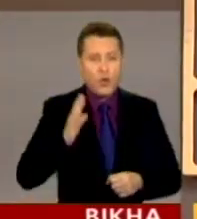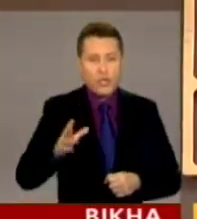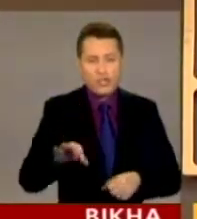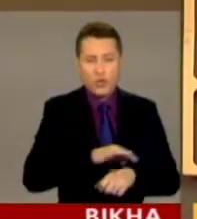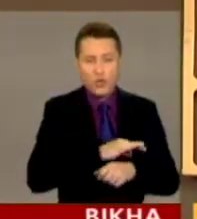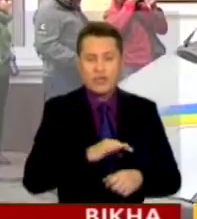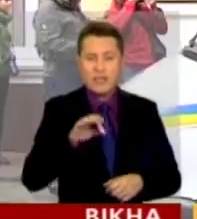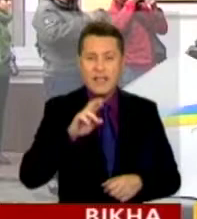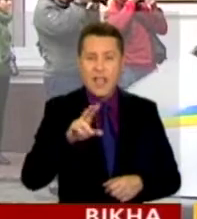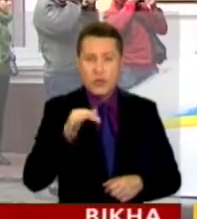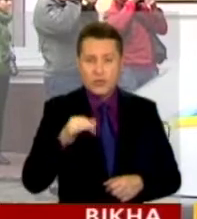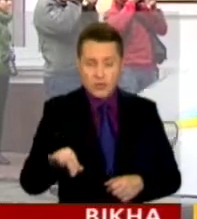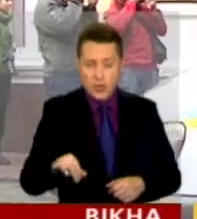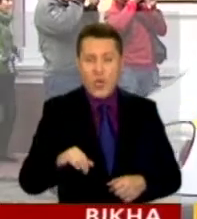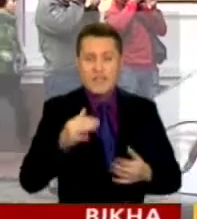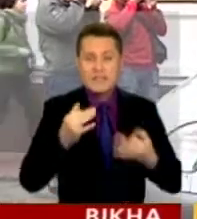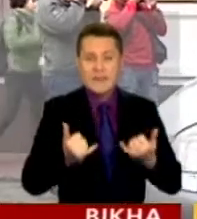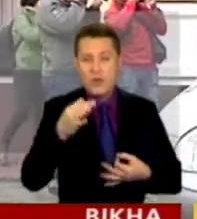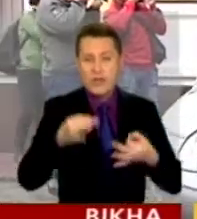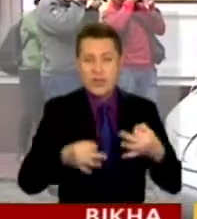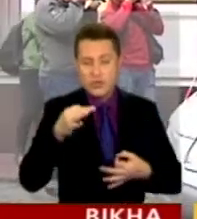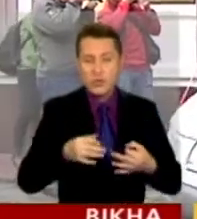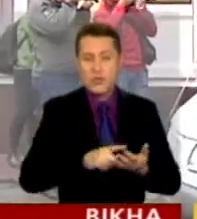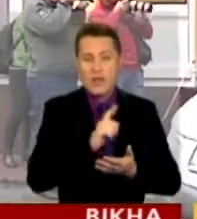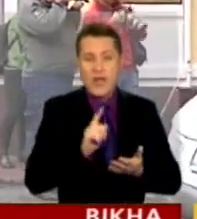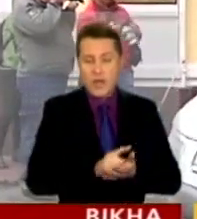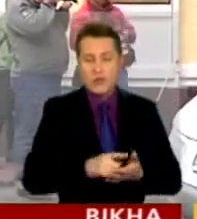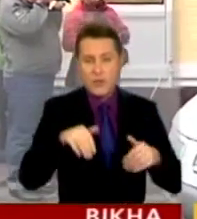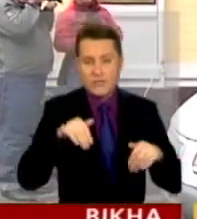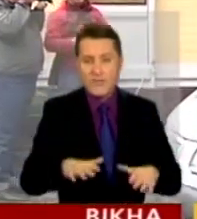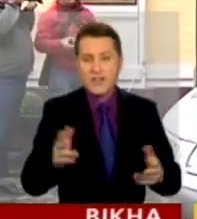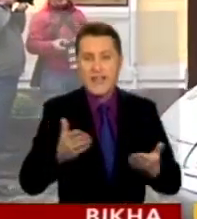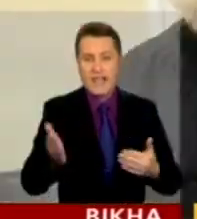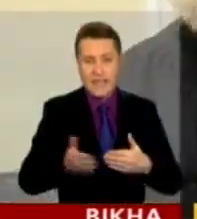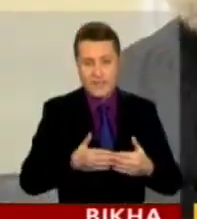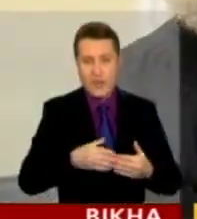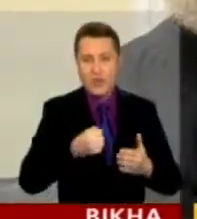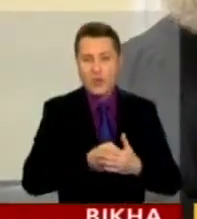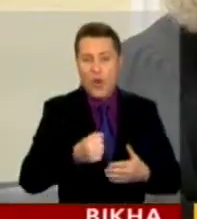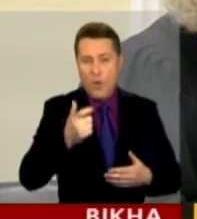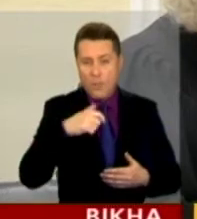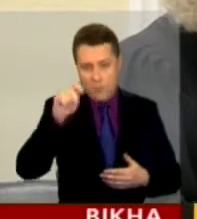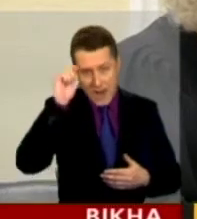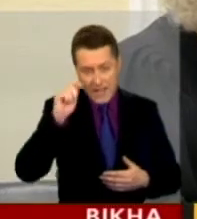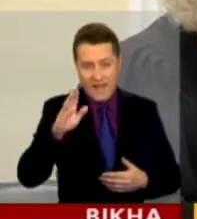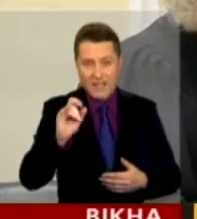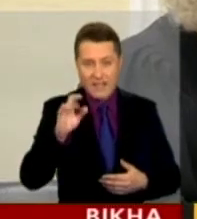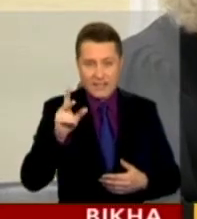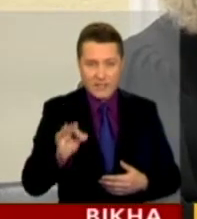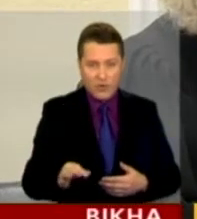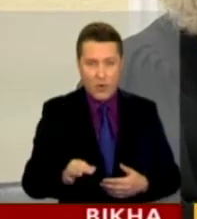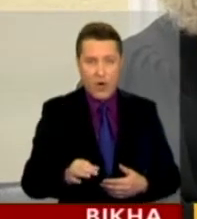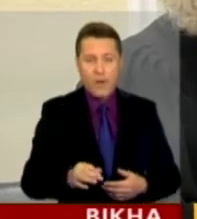Наталії Окунської. І сьогодні суд мав намір вирішити, яку запобіжну міру вжити до пана Власенка. Не відлучатися із міста Києва, в якому